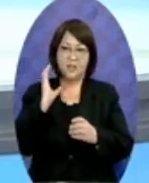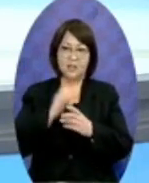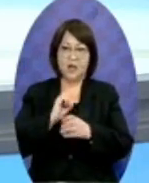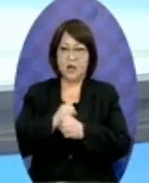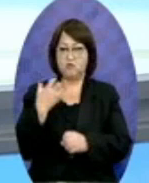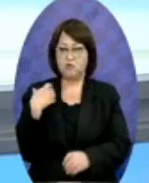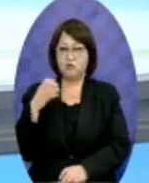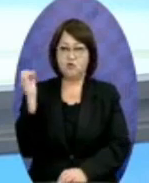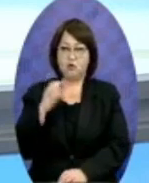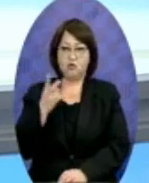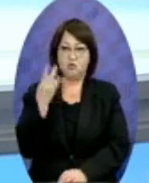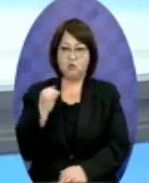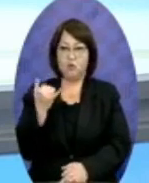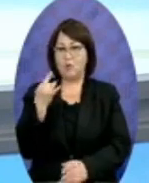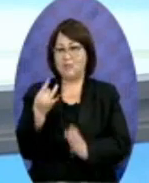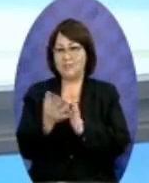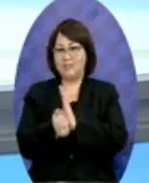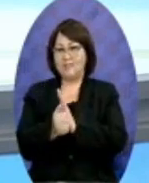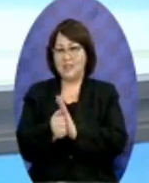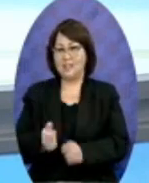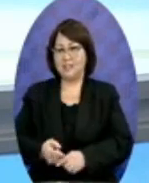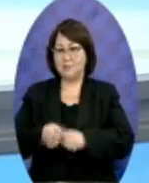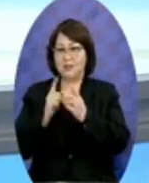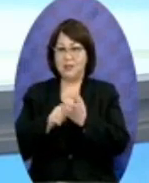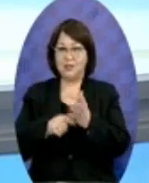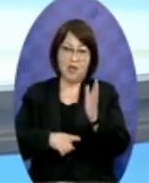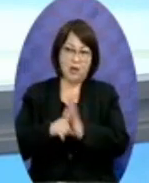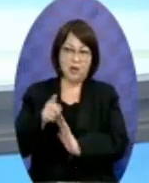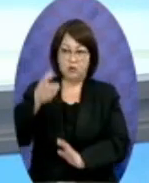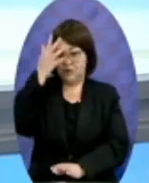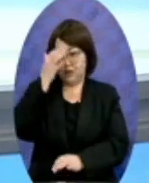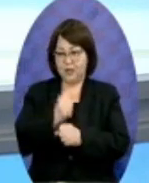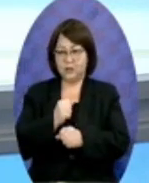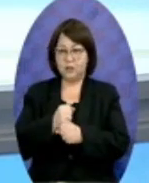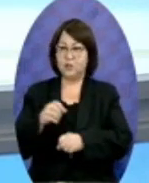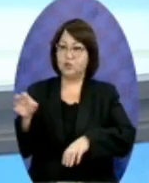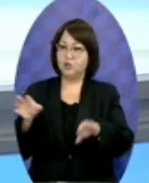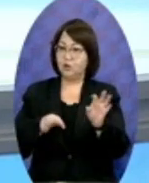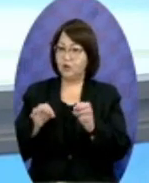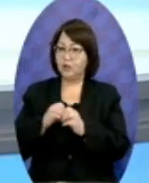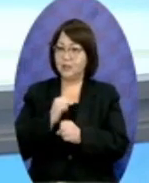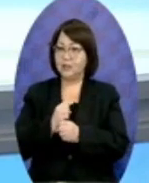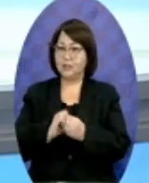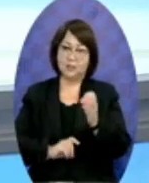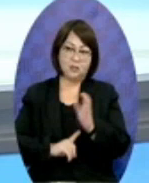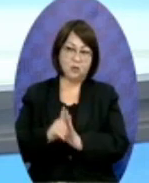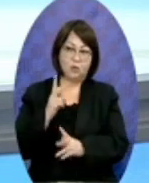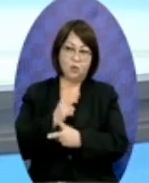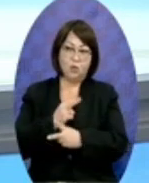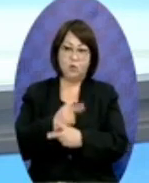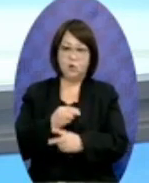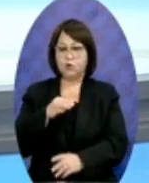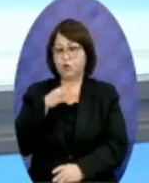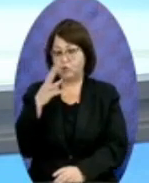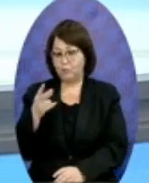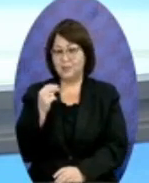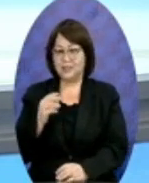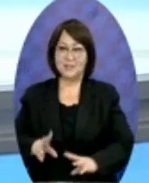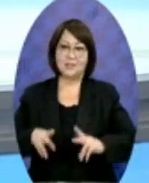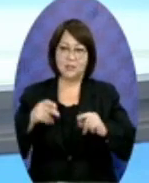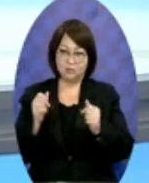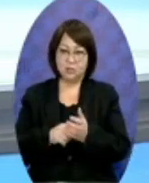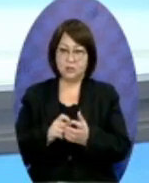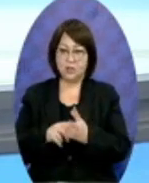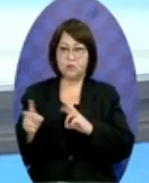чадварыг дээшлүүлэх шаардлагатай байгаа юм. Инхийн тулд анх төрийн албанд сонгон шалгаруулалт хийхээс эхлээд хууль тогтоомжоо сайжруулах хэрэгтэй гэж